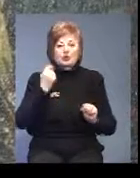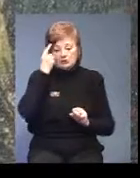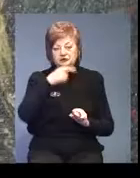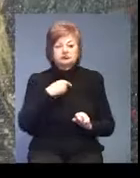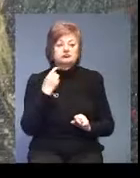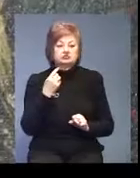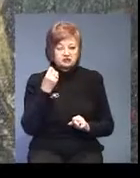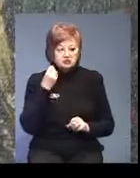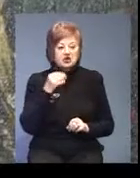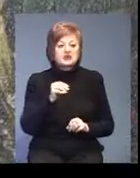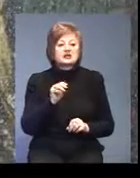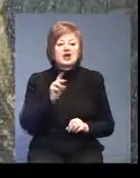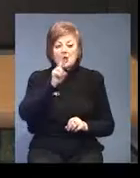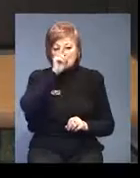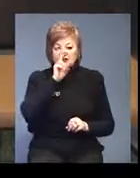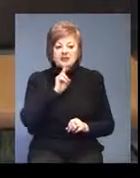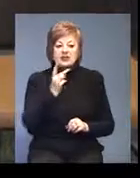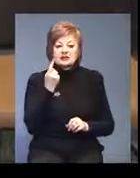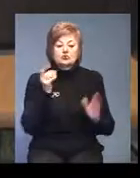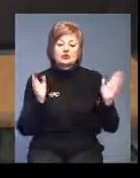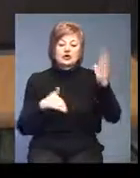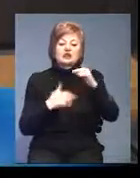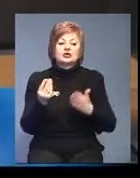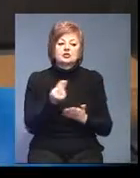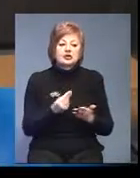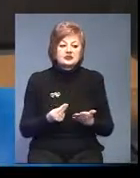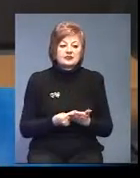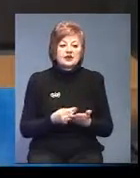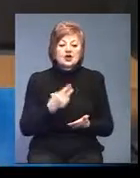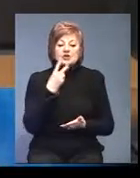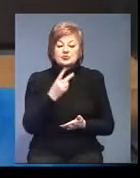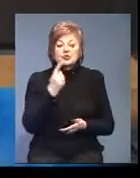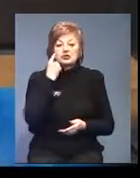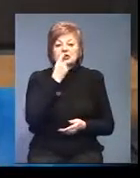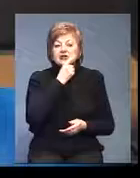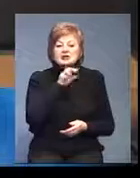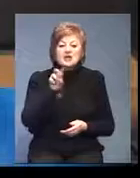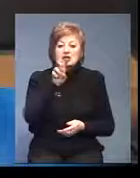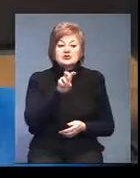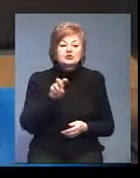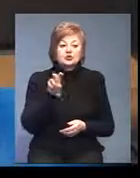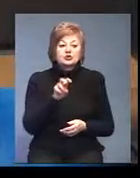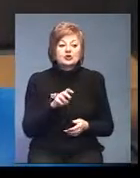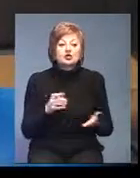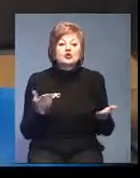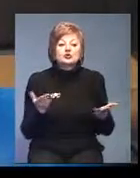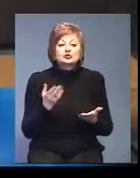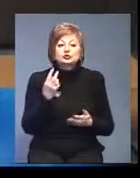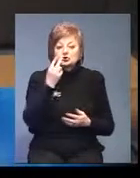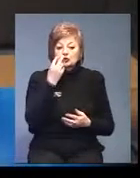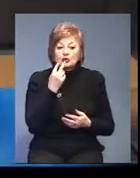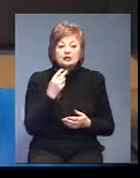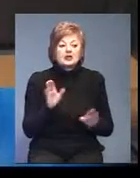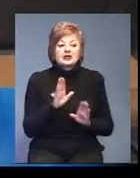Дяденка писав понад 2 місяці. Він то підійде і в глаза дивиться чогось. Я думаю, що при чому тут глаза? Як я